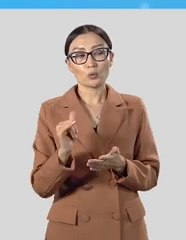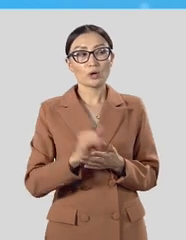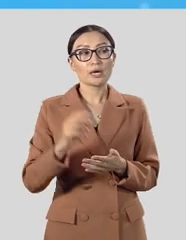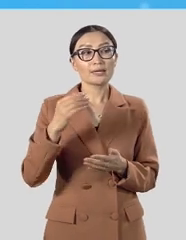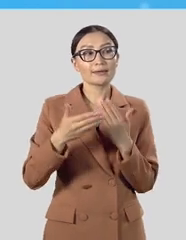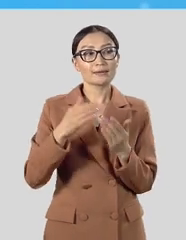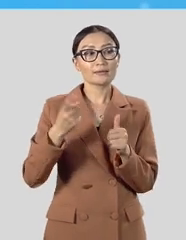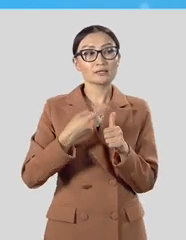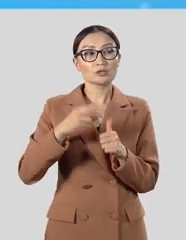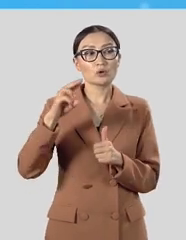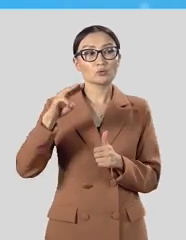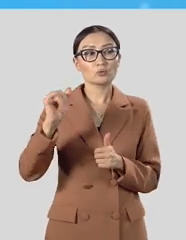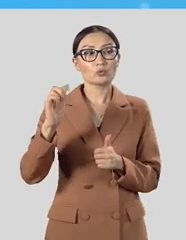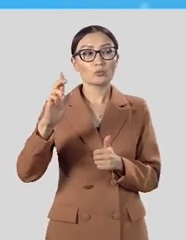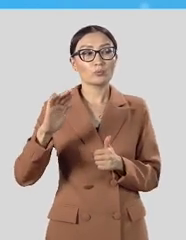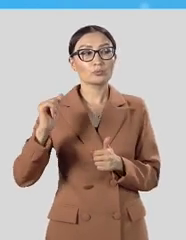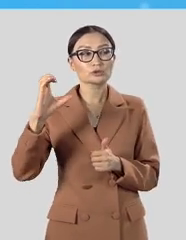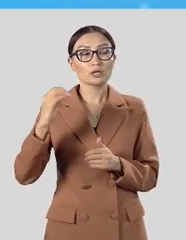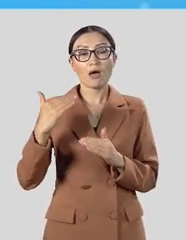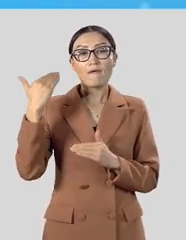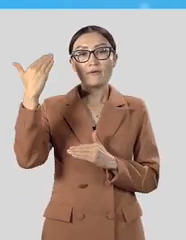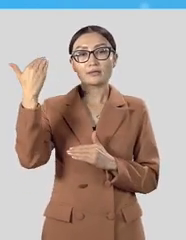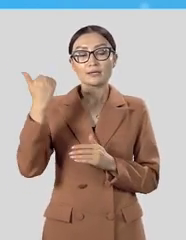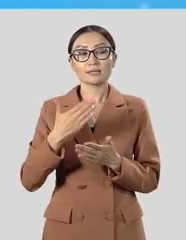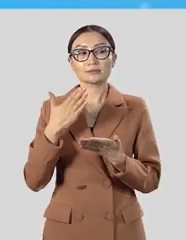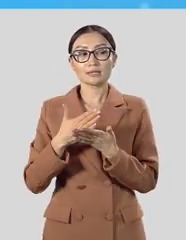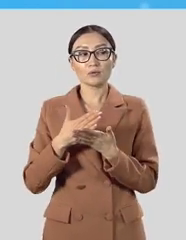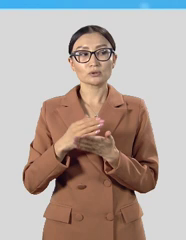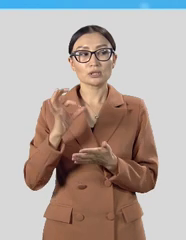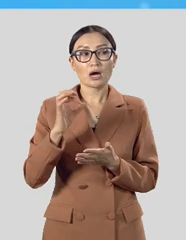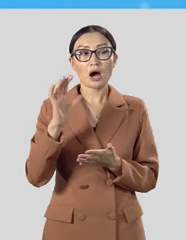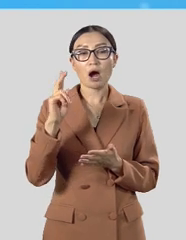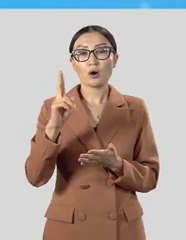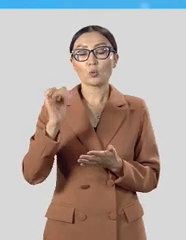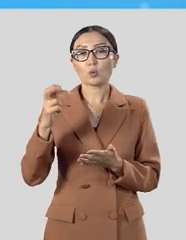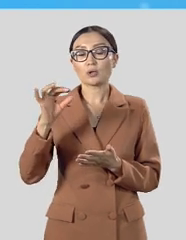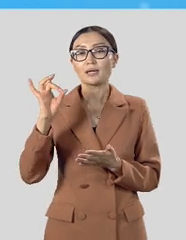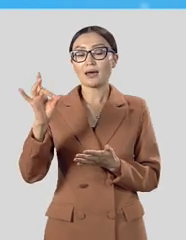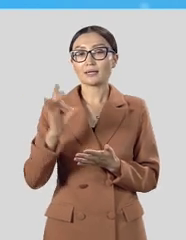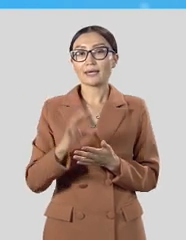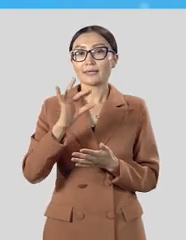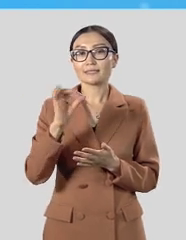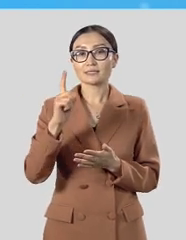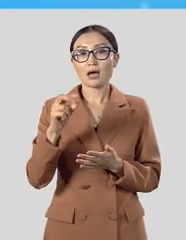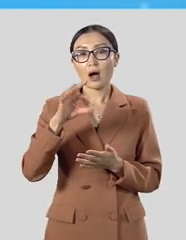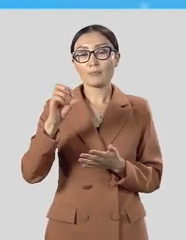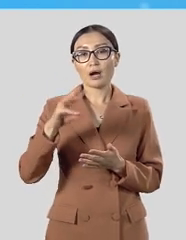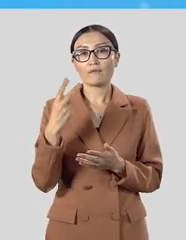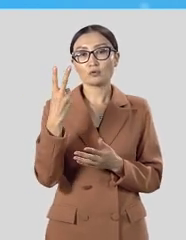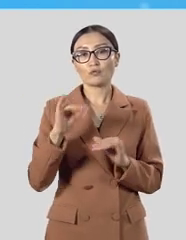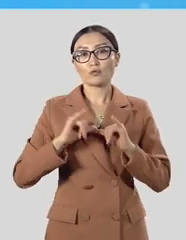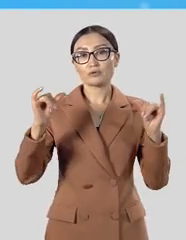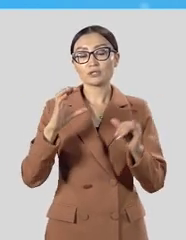тубус значит трубка. В верхнем конце тубуса находится окуляр, состоящий из оправы и двух увеличительных